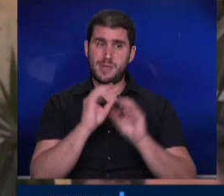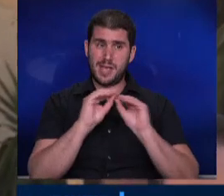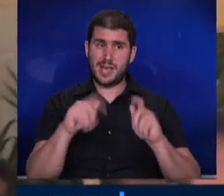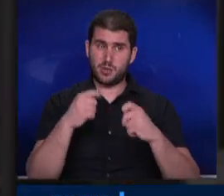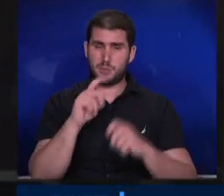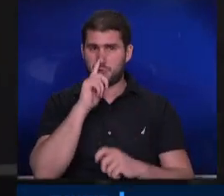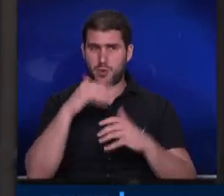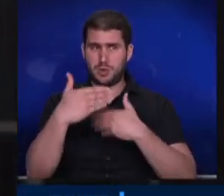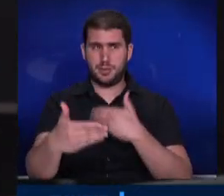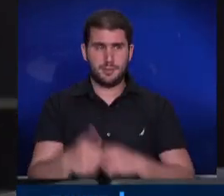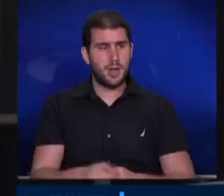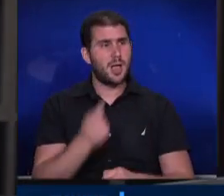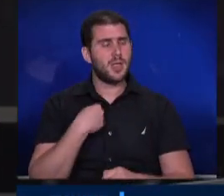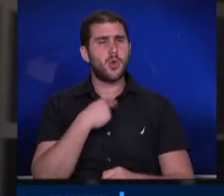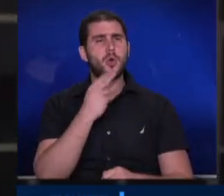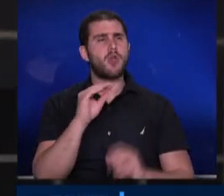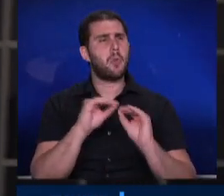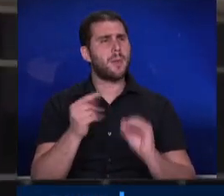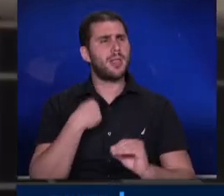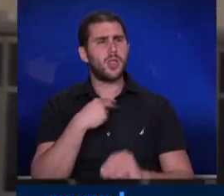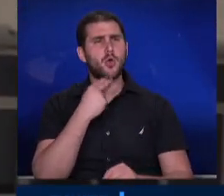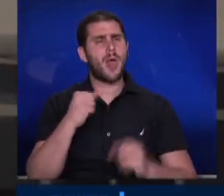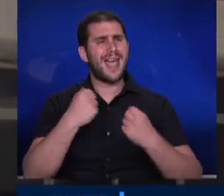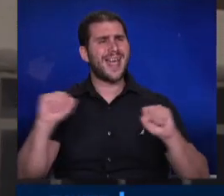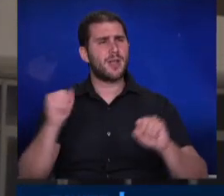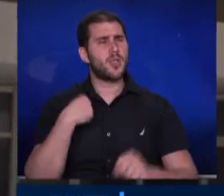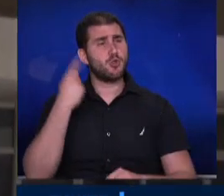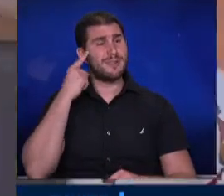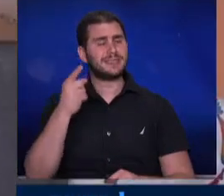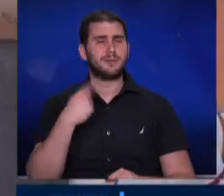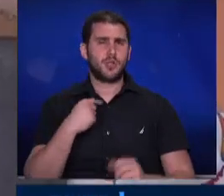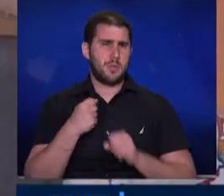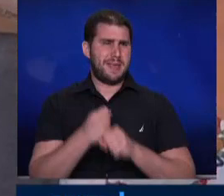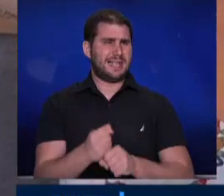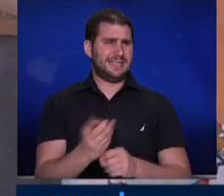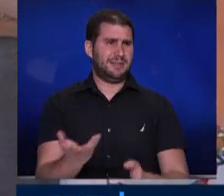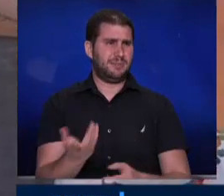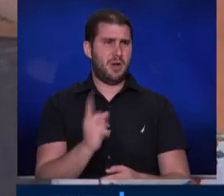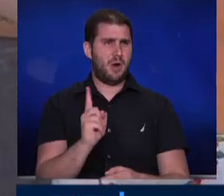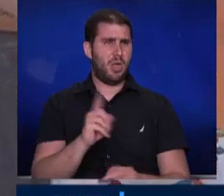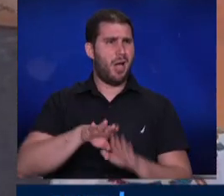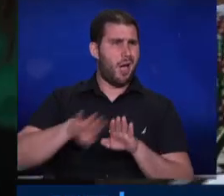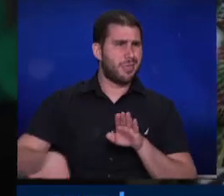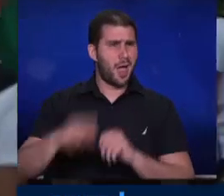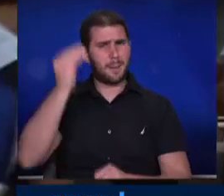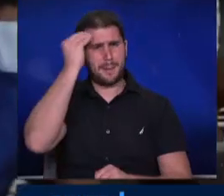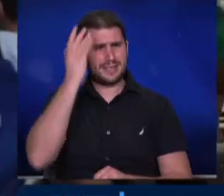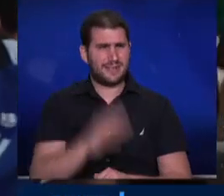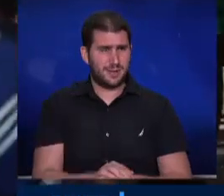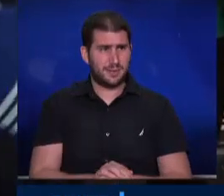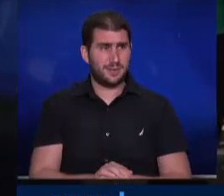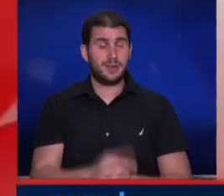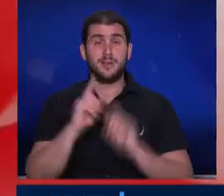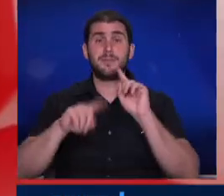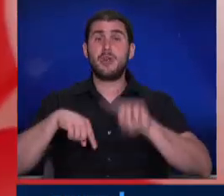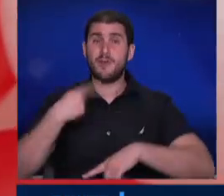מיום ראשון. אנחנו הקול של המורים, אנחנו הקול של החירות, ואני חושבת שזה הקול שאנחנו מייצגים, לא להדרה בבית הספר. ומהשבוע